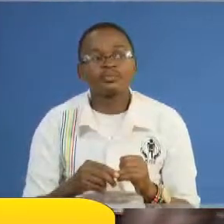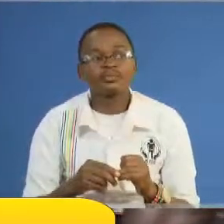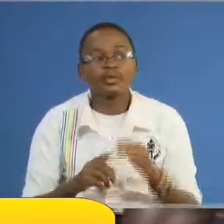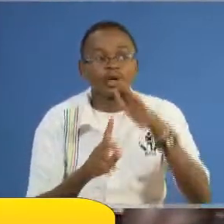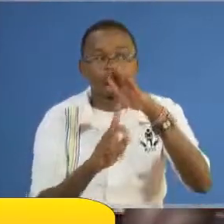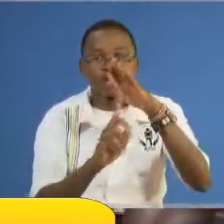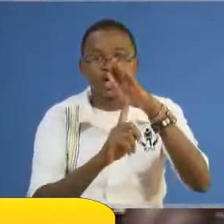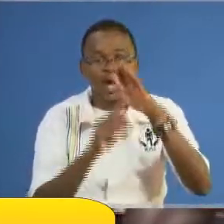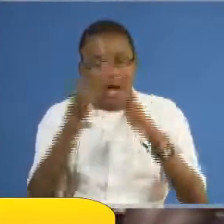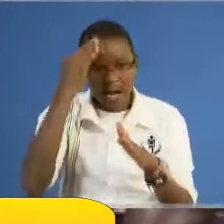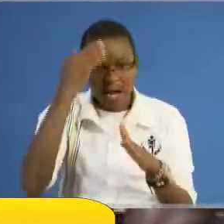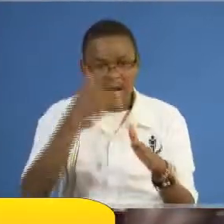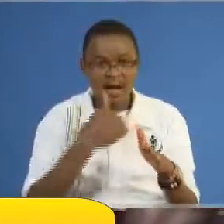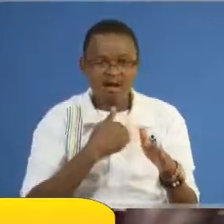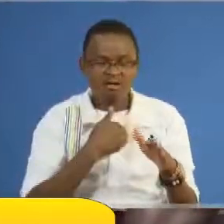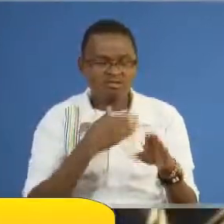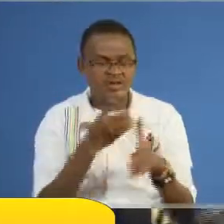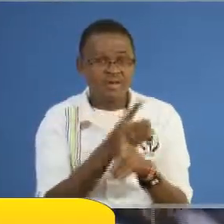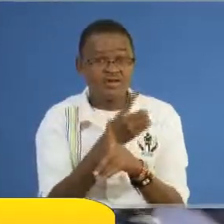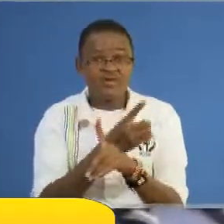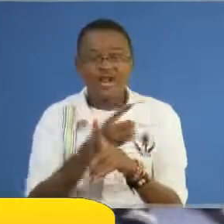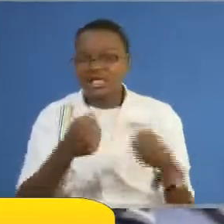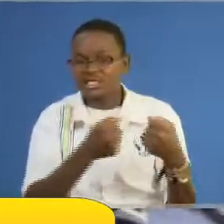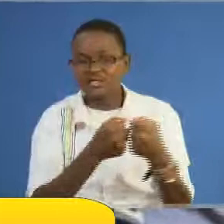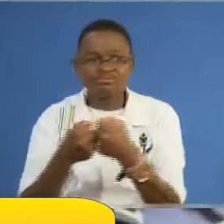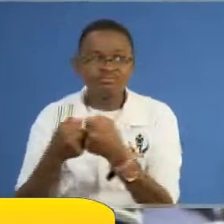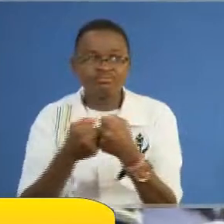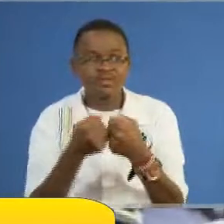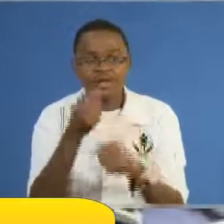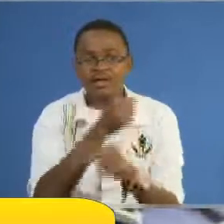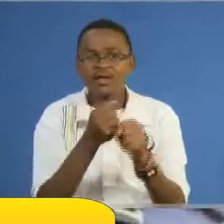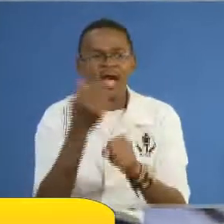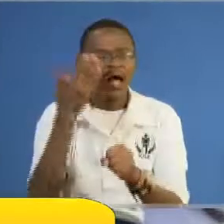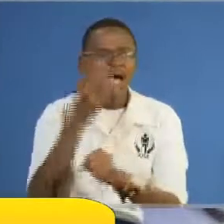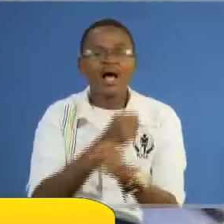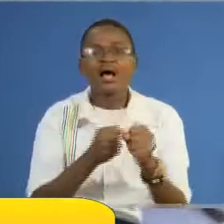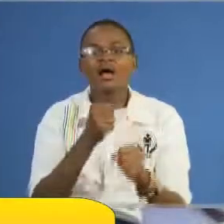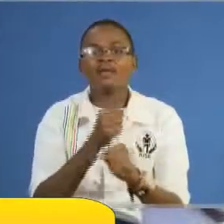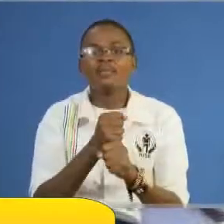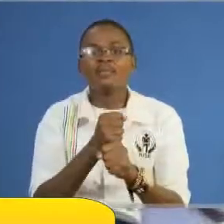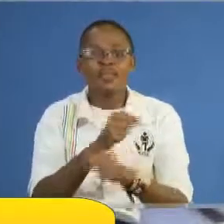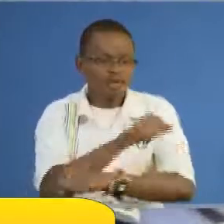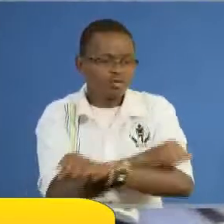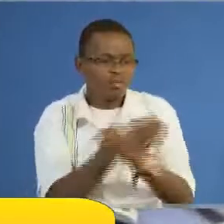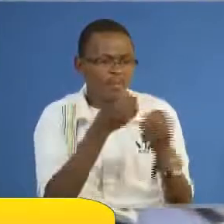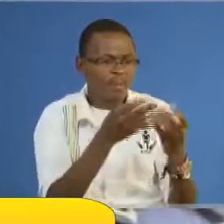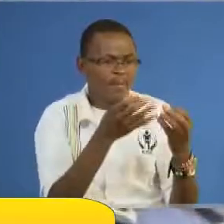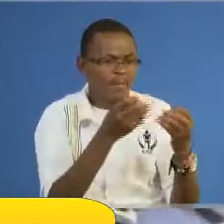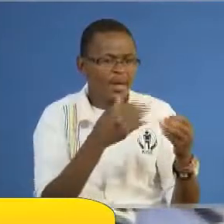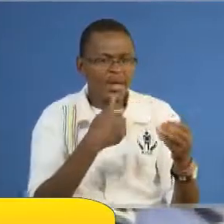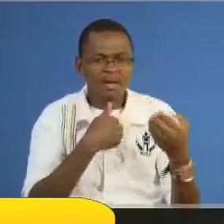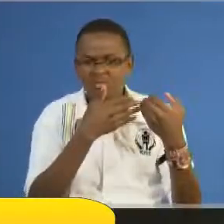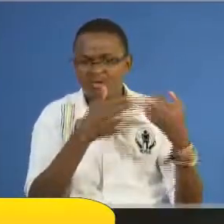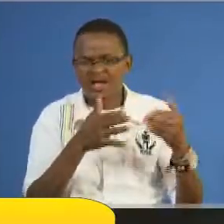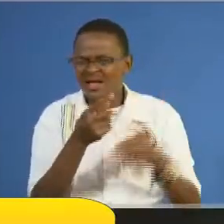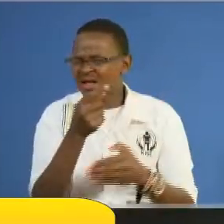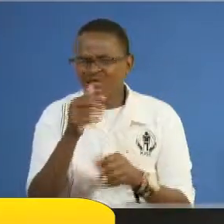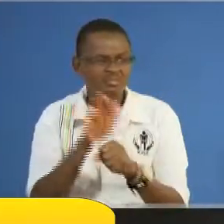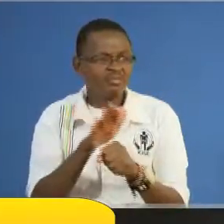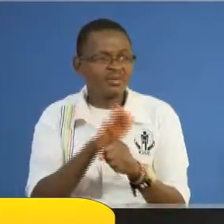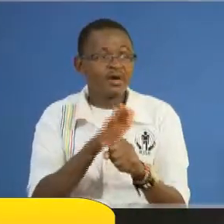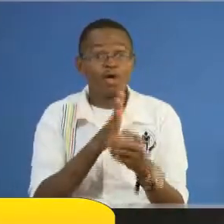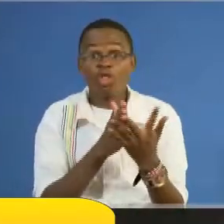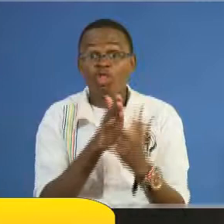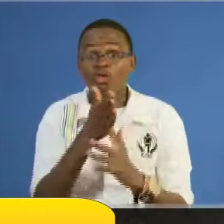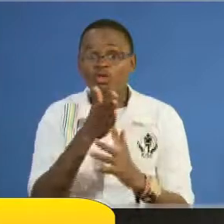Wizara ya elimu imekumbwa na changamoto mbalimbali. Mwaka uliopita, shule nyingi zilipoteza mali nyingi sana